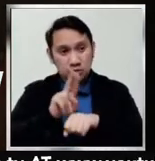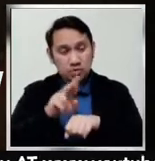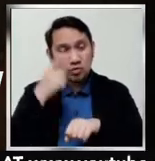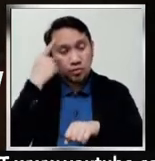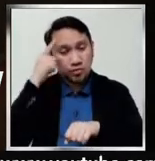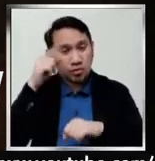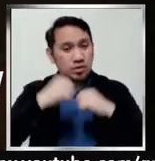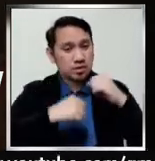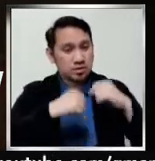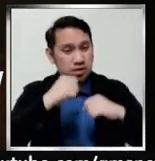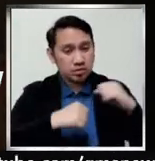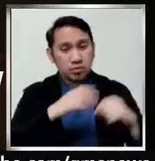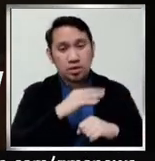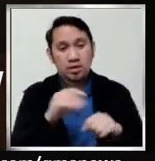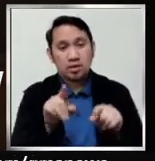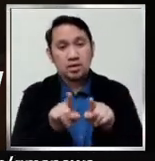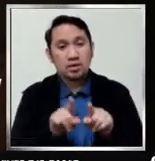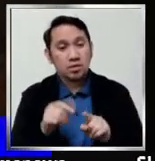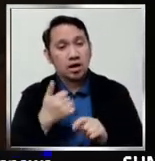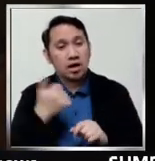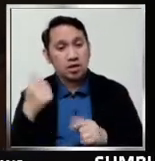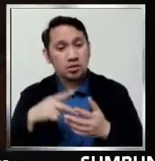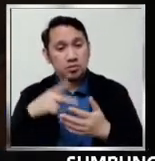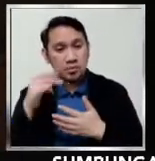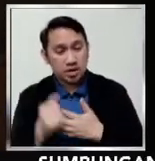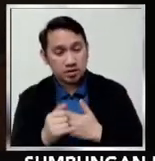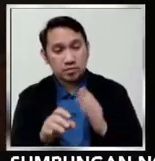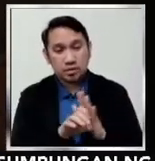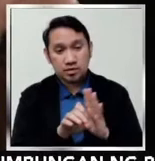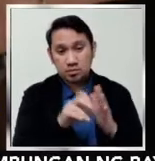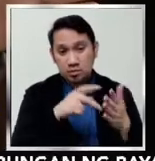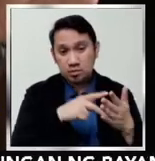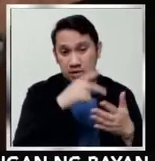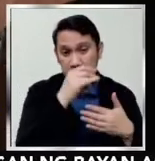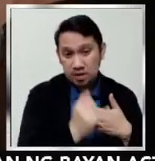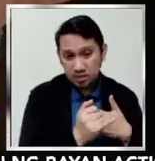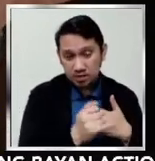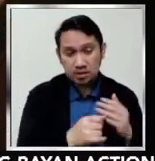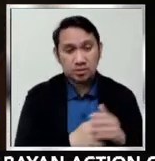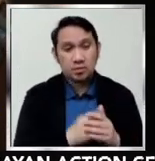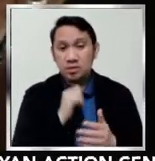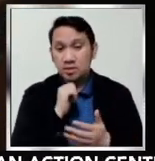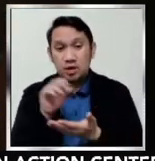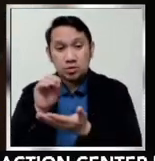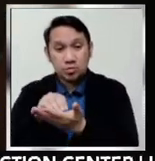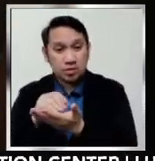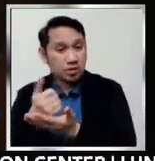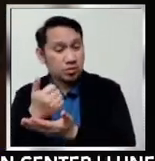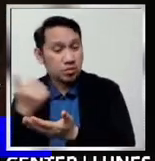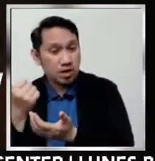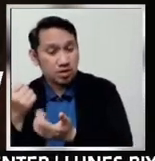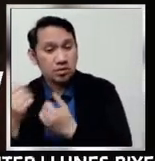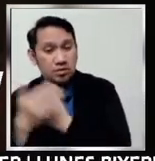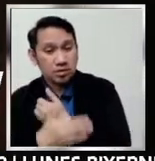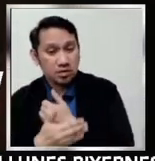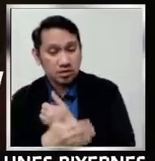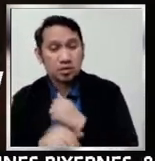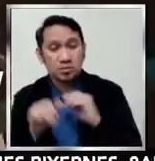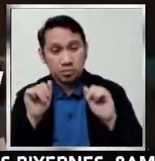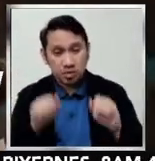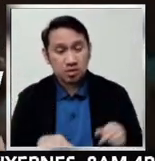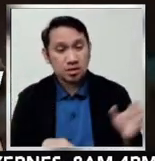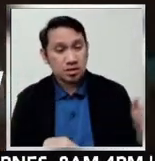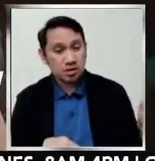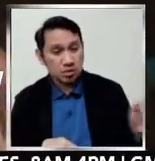at iba pang proyekto. Sa mga projects, imbis na umutang tayo sa ibang bansa, pwede tayong kumuha na lang ng mga